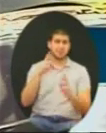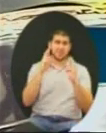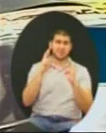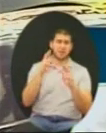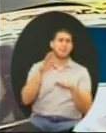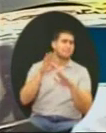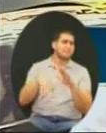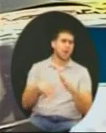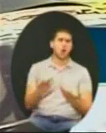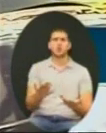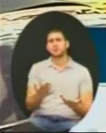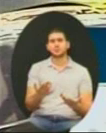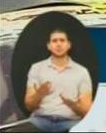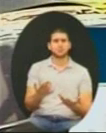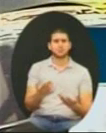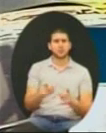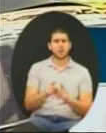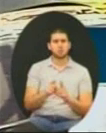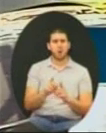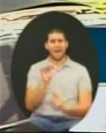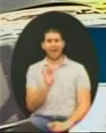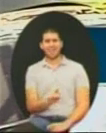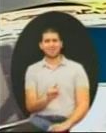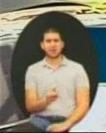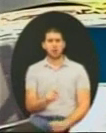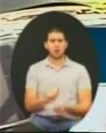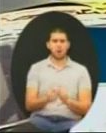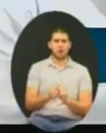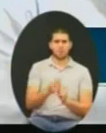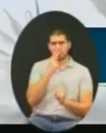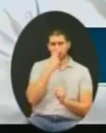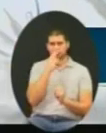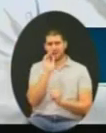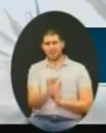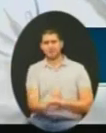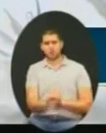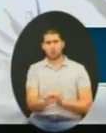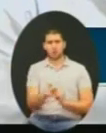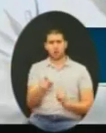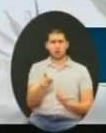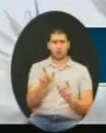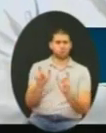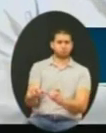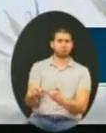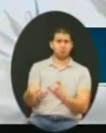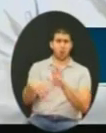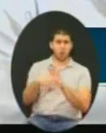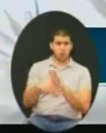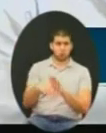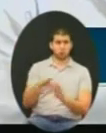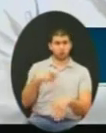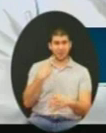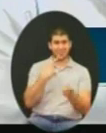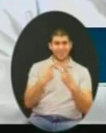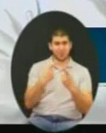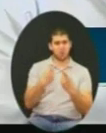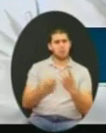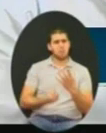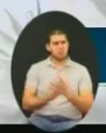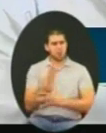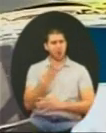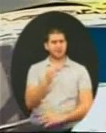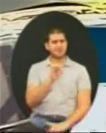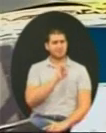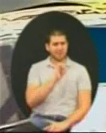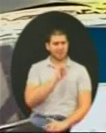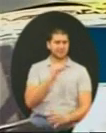עם פחות אנטי או אינטריגות או ניסיונות לעשות פיליבסטר לחוק הזה, ושבאמת יהיה דיון פורה ורציני